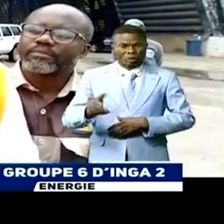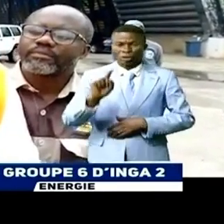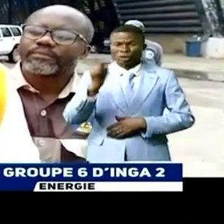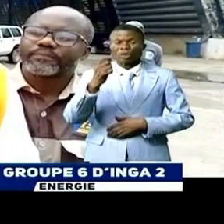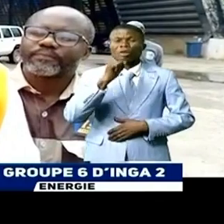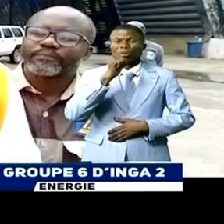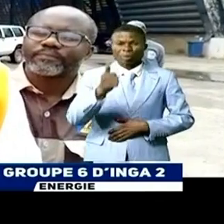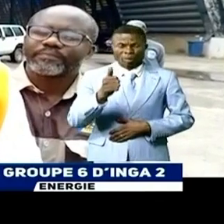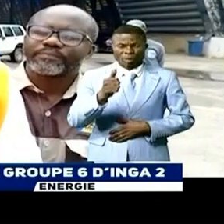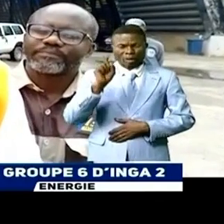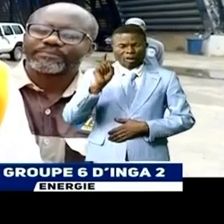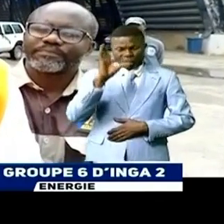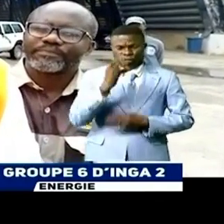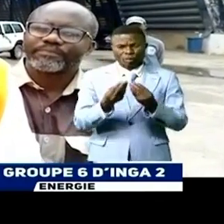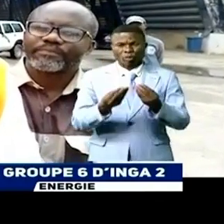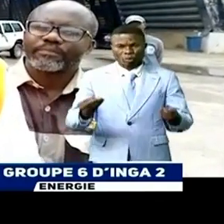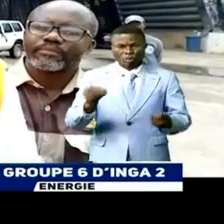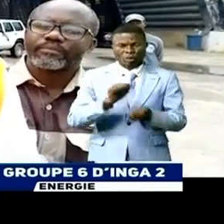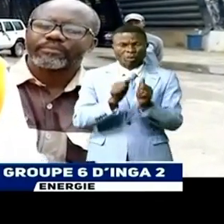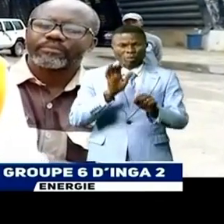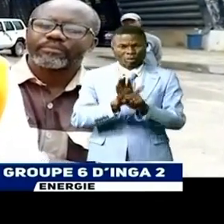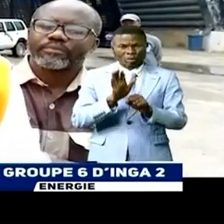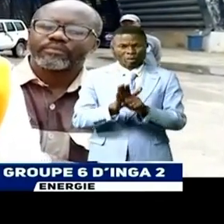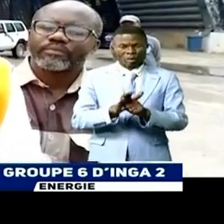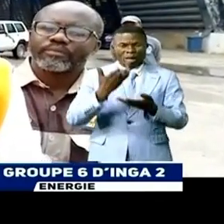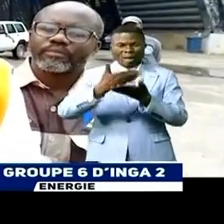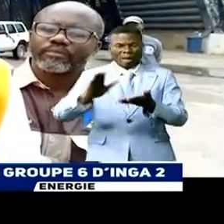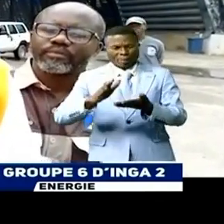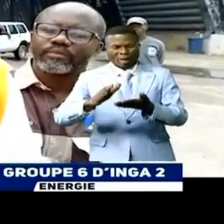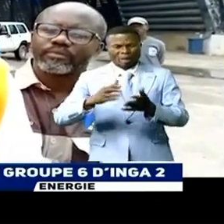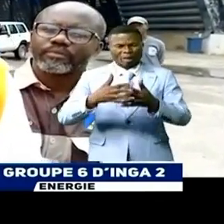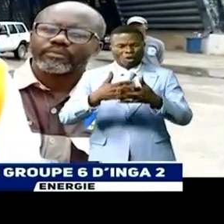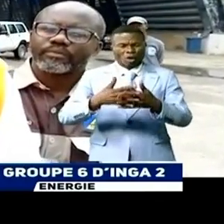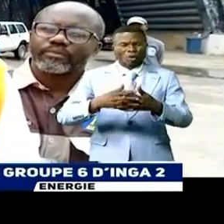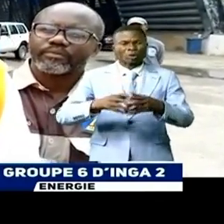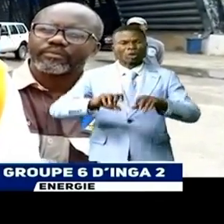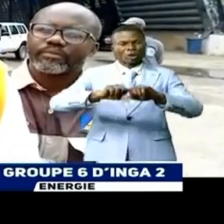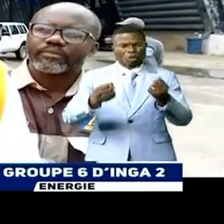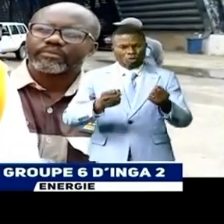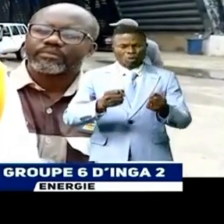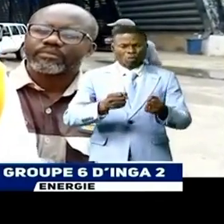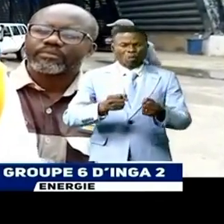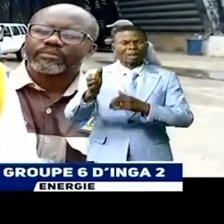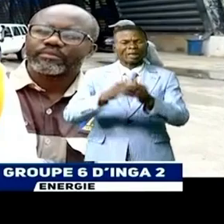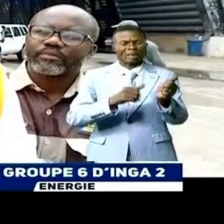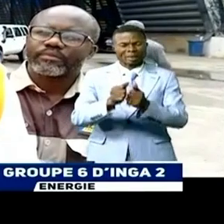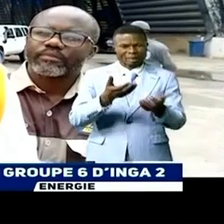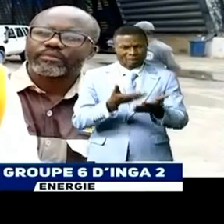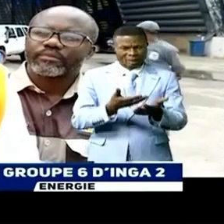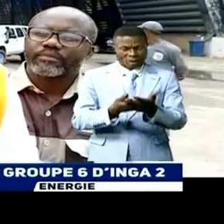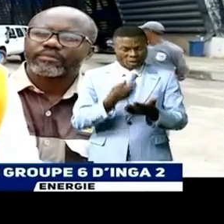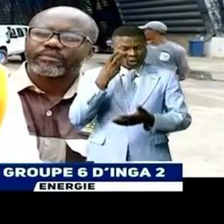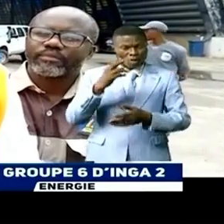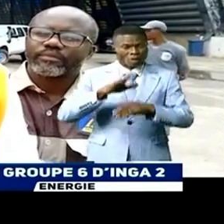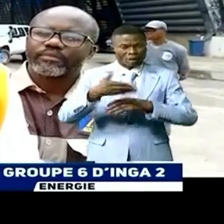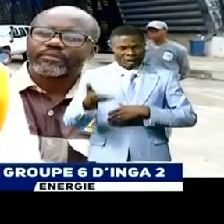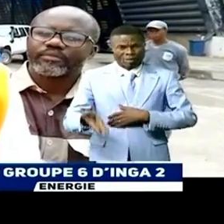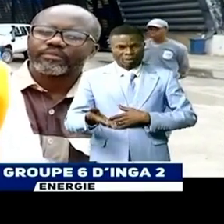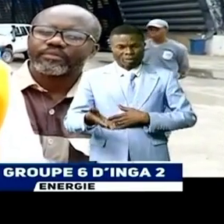valeurs du foot ya ce qu'on appelle qu'à vous faire ce qu'on veut